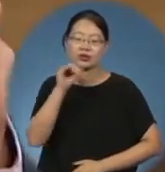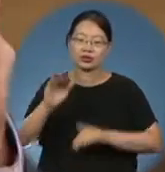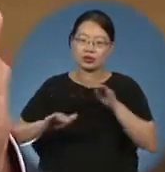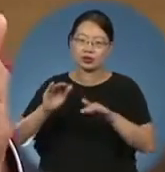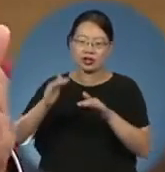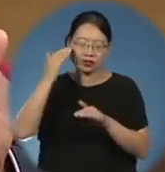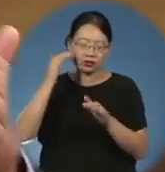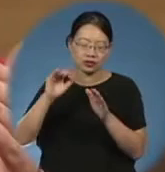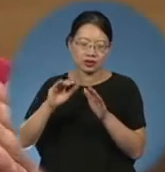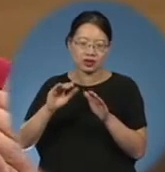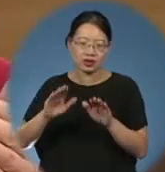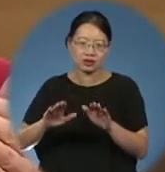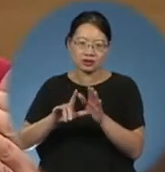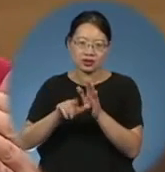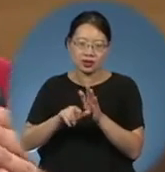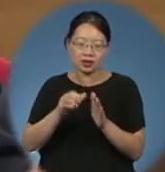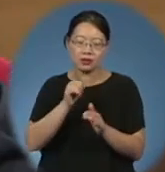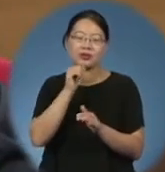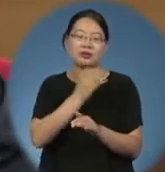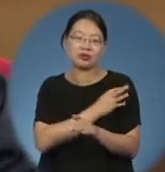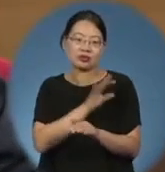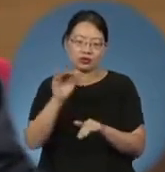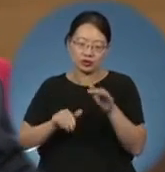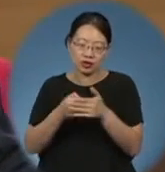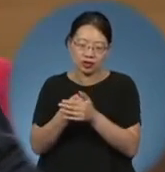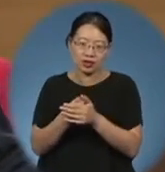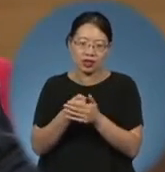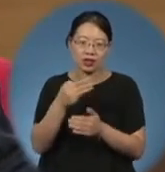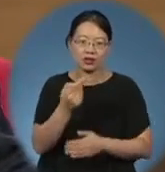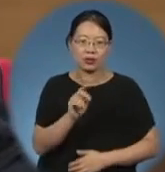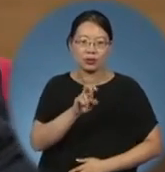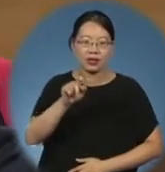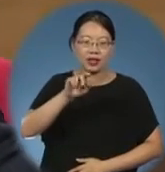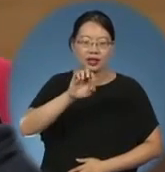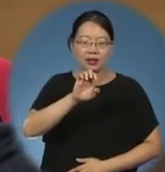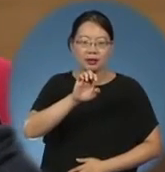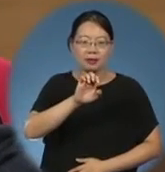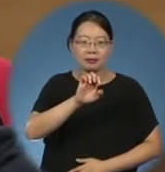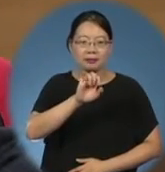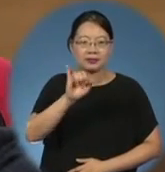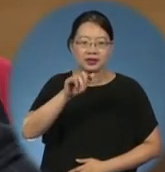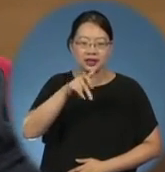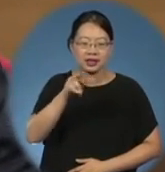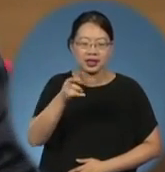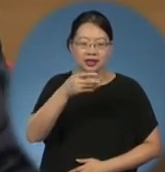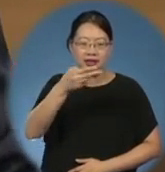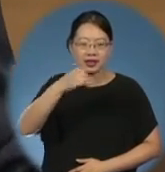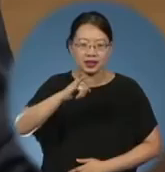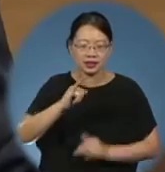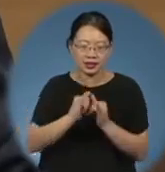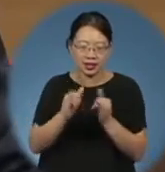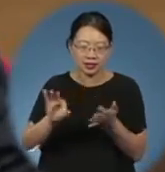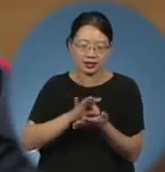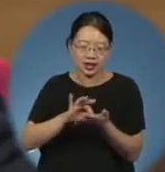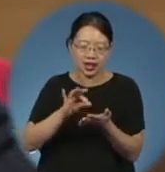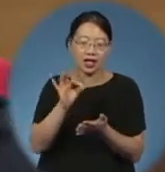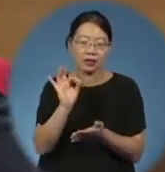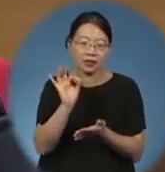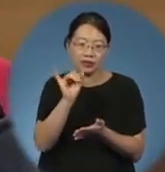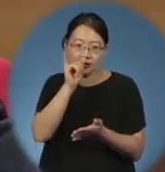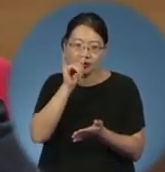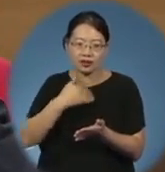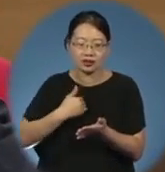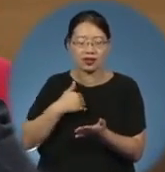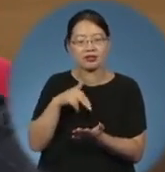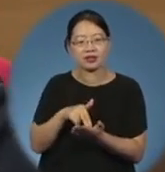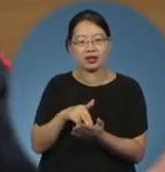우리 시대의 빈부 격차를 결정짓는 건데 뭐 토마 피케 티 란 사람은 자 분이라 그랬어요 네 그렇지만 제가 볼때는 교육이라고